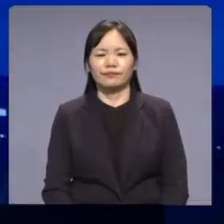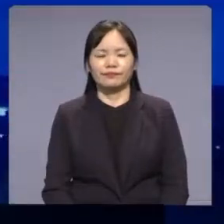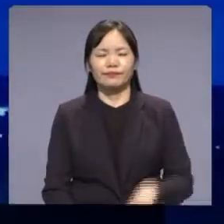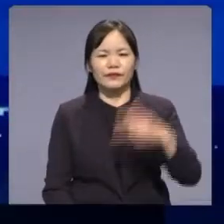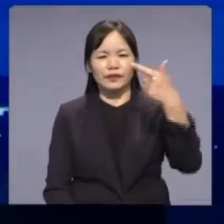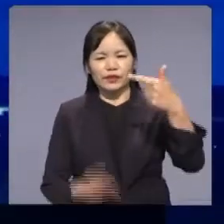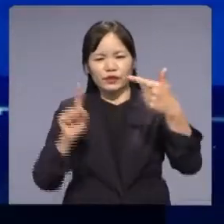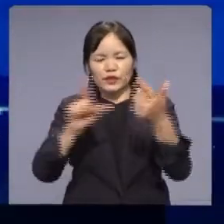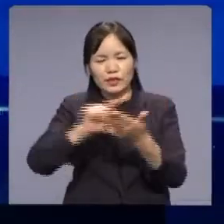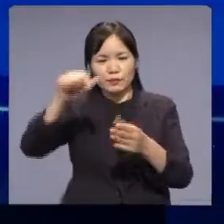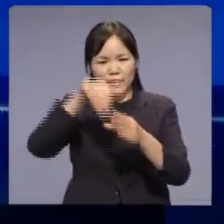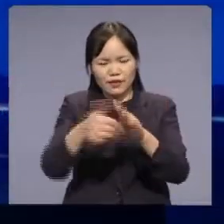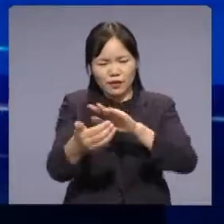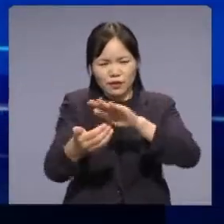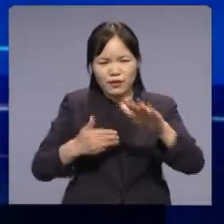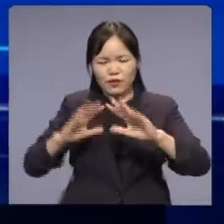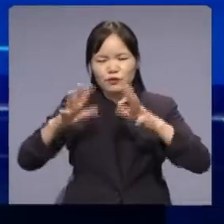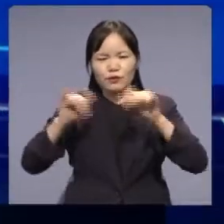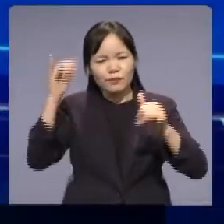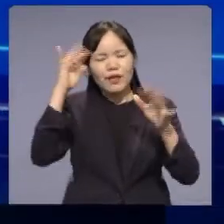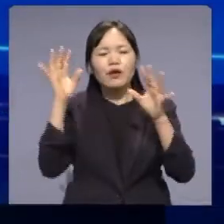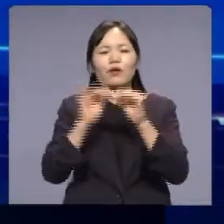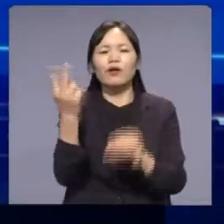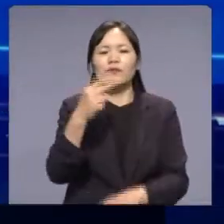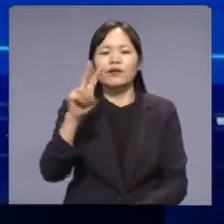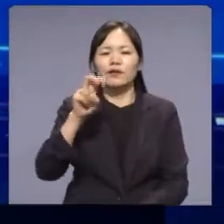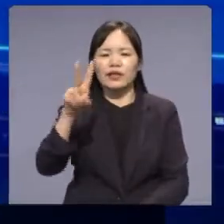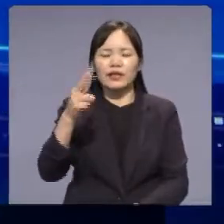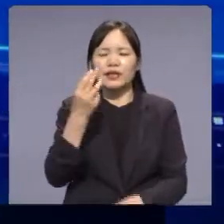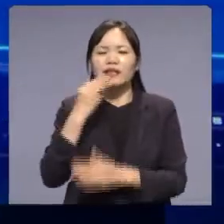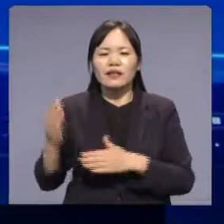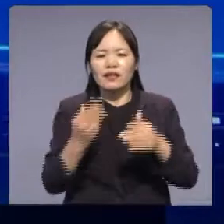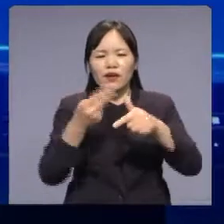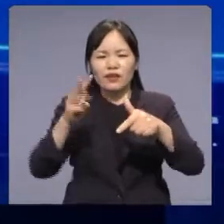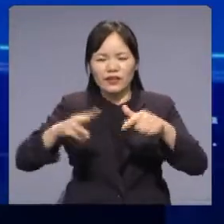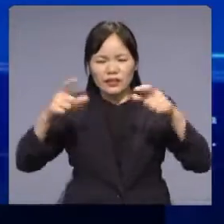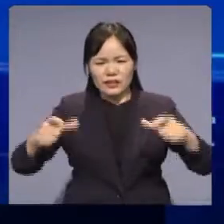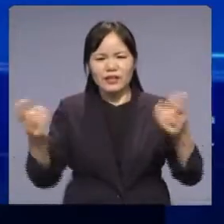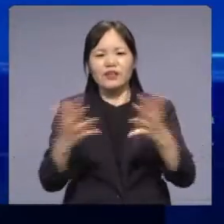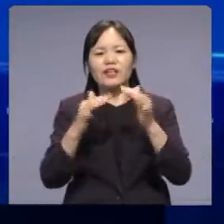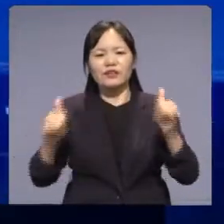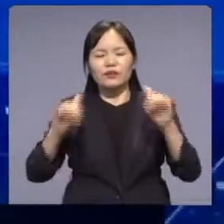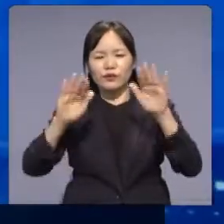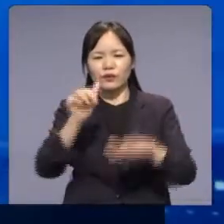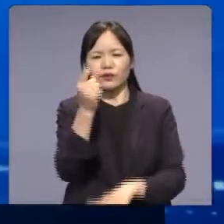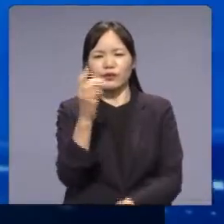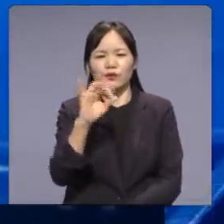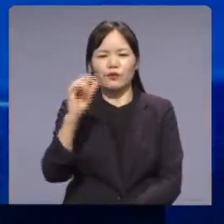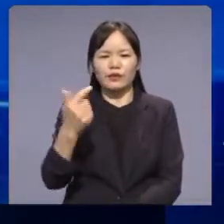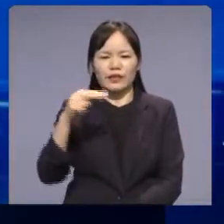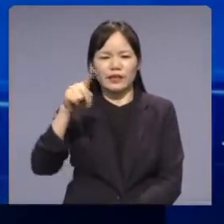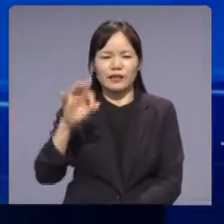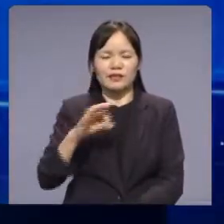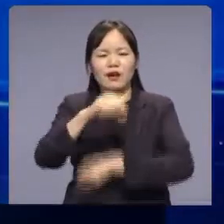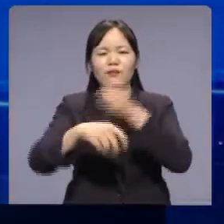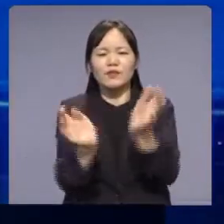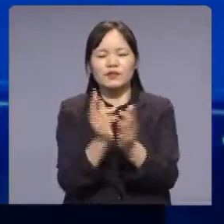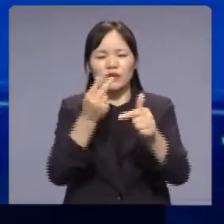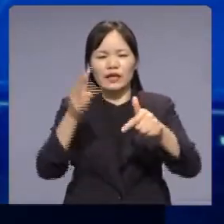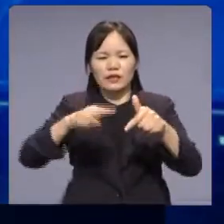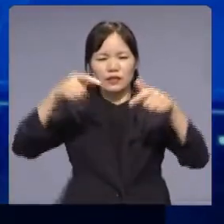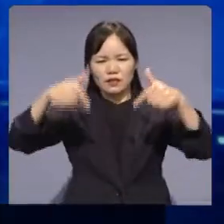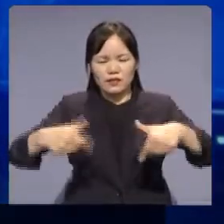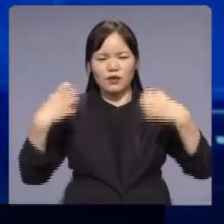6.1 지방선거를 앞두고 준비한 국민공감 2022 경인적 일꾼의 시간입니다. 오늘은 홍인성 더불어민주당